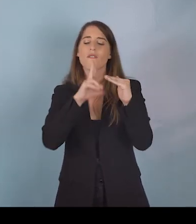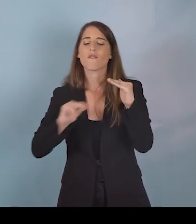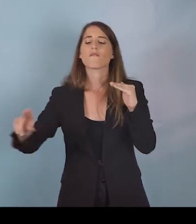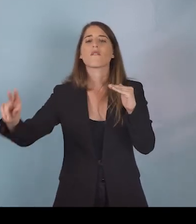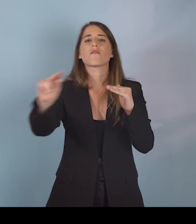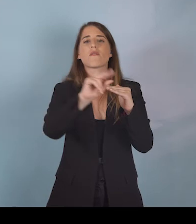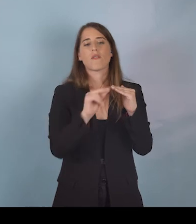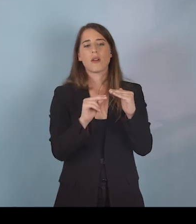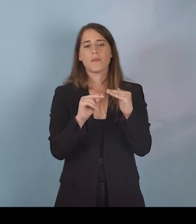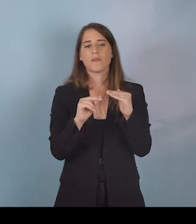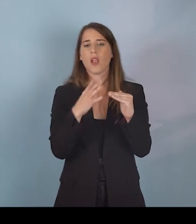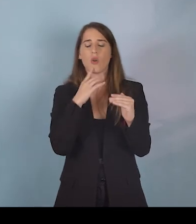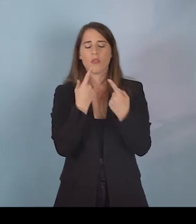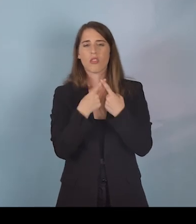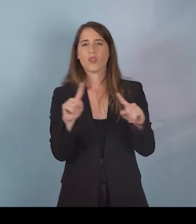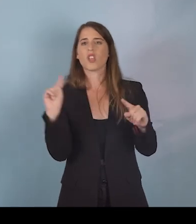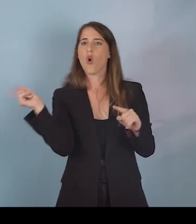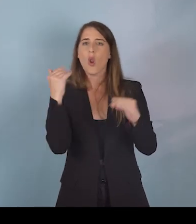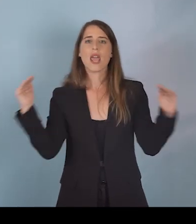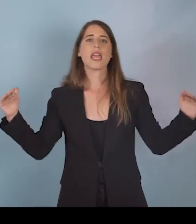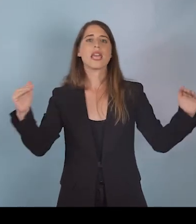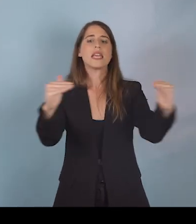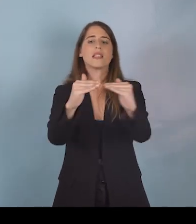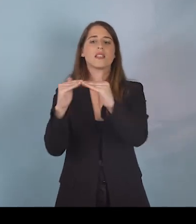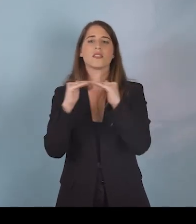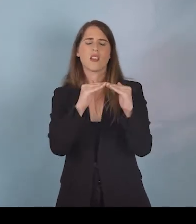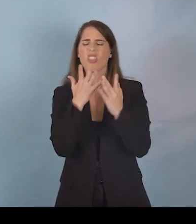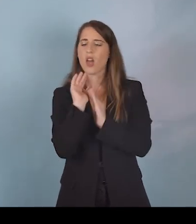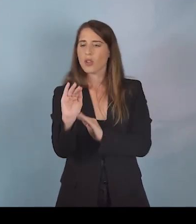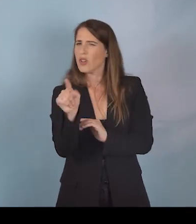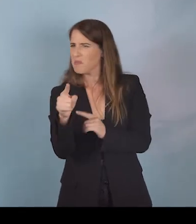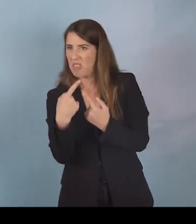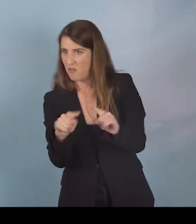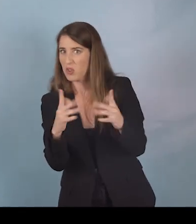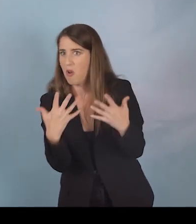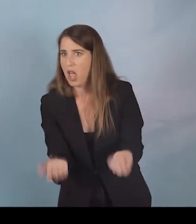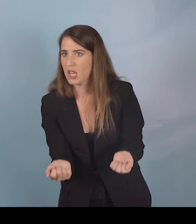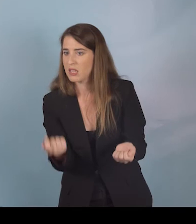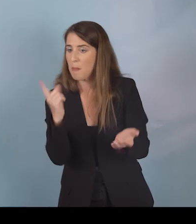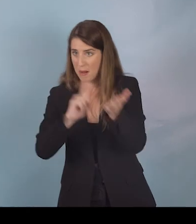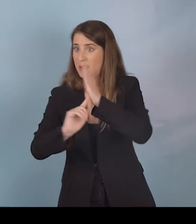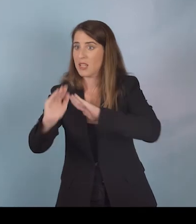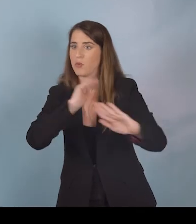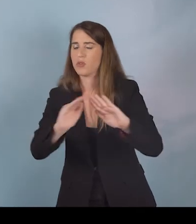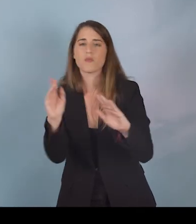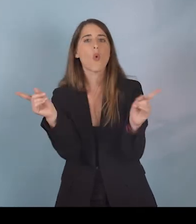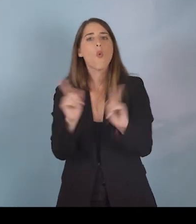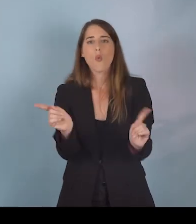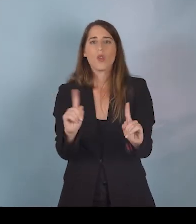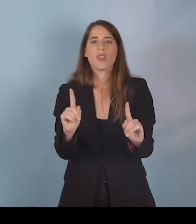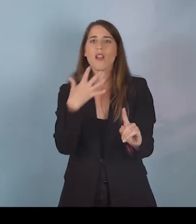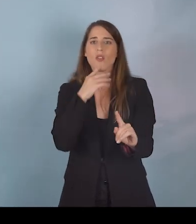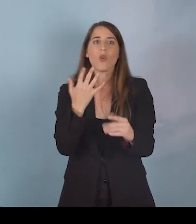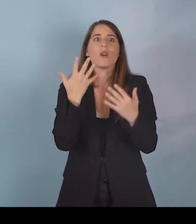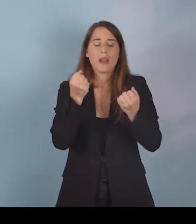της διαφορετικότητας ως ισότητας των ανθρώπων. Δηλαδή στο σημείο που οι άνθρωποι δεν είναι διαφορετικοί γιατί είναι όλοι ίσοι, άρα δεν ερωτώνται αν έχουν